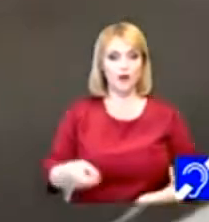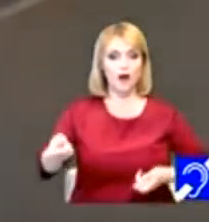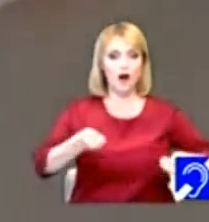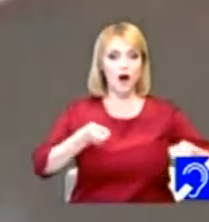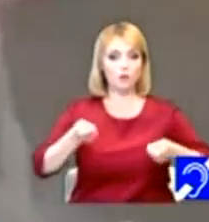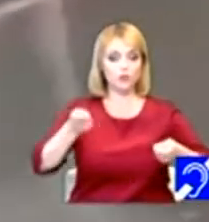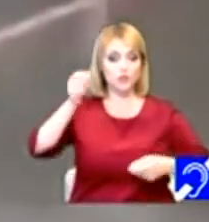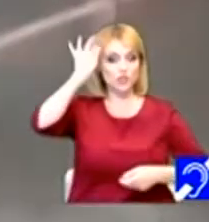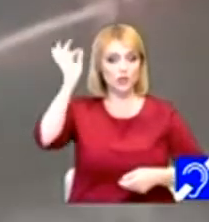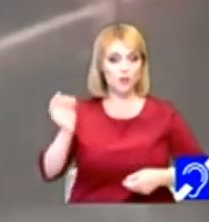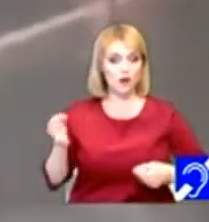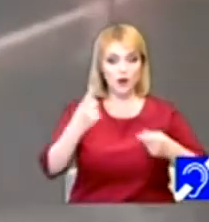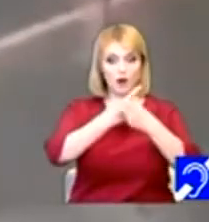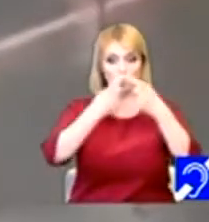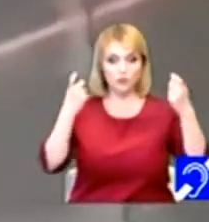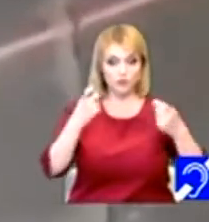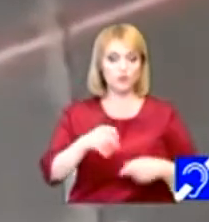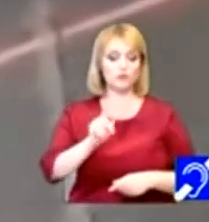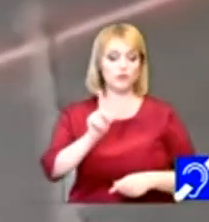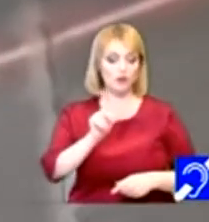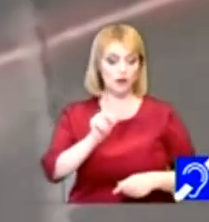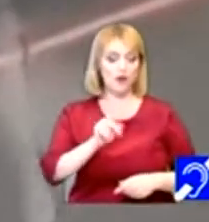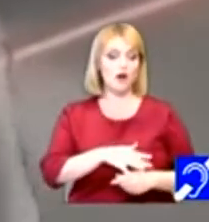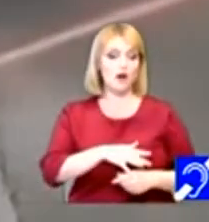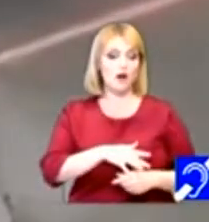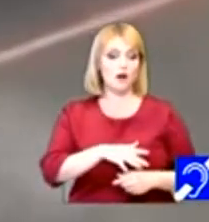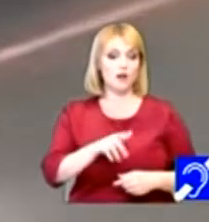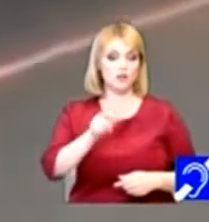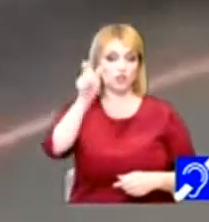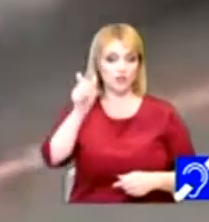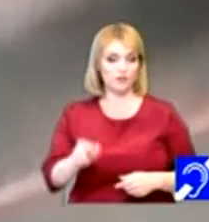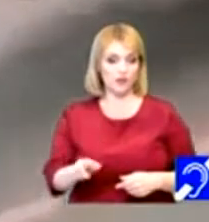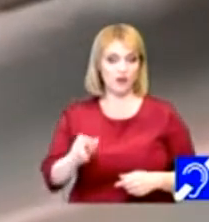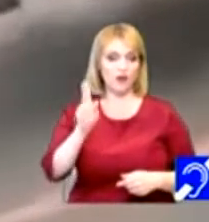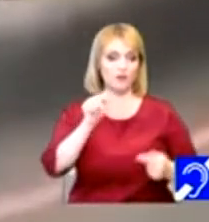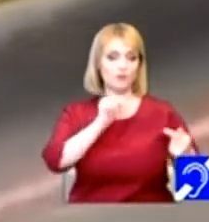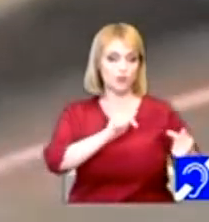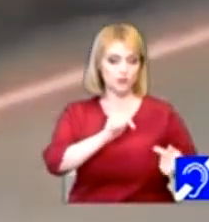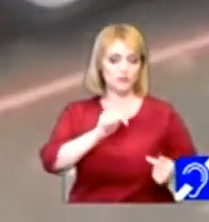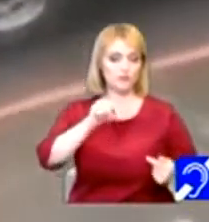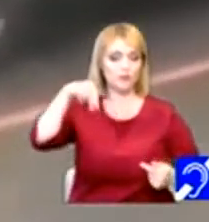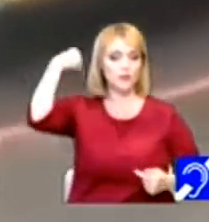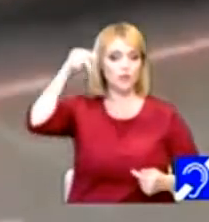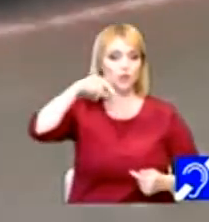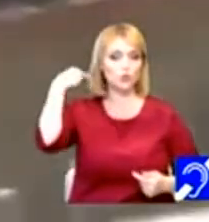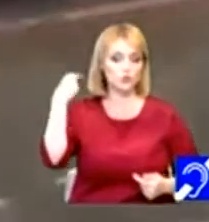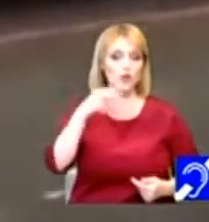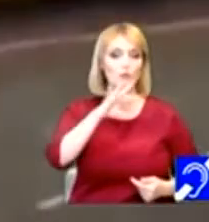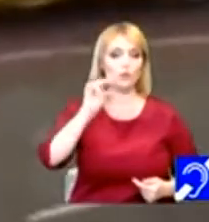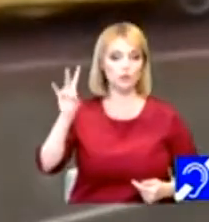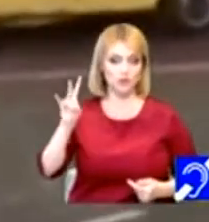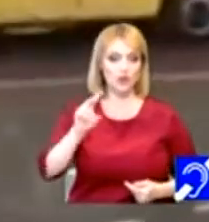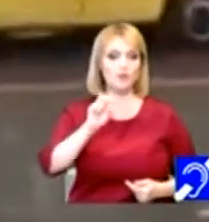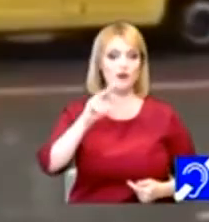Autoritățile din Germania au anunțat că opozantul rus Alexei Navalny a ieșit din starea de comă în care s-a aflat mai bine de 2 săptămâni după ce ar fi fost otrăvit